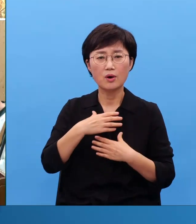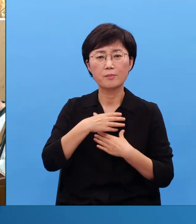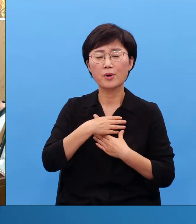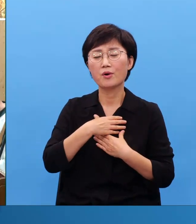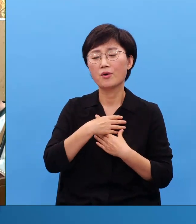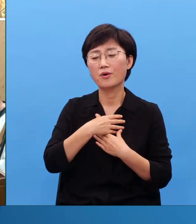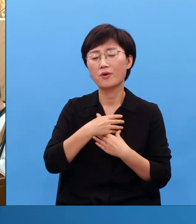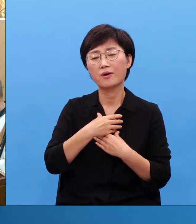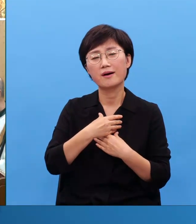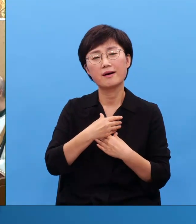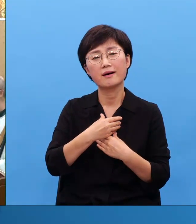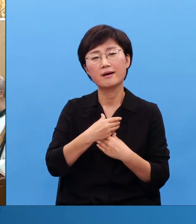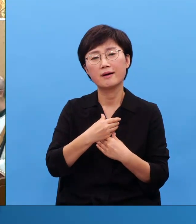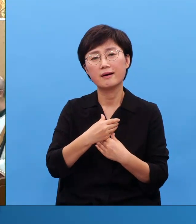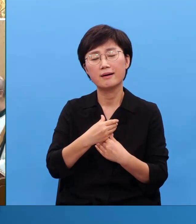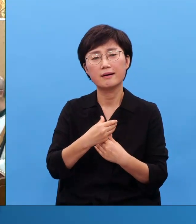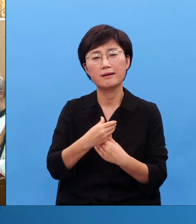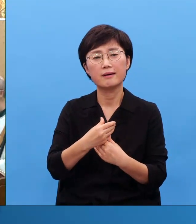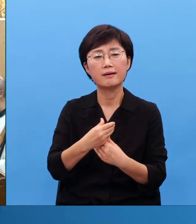즐겁고